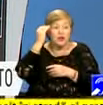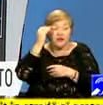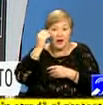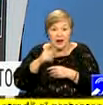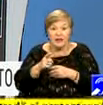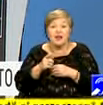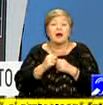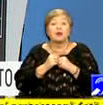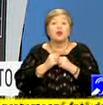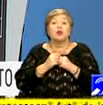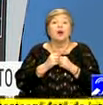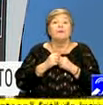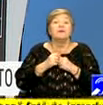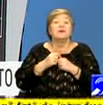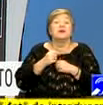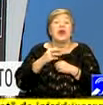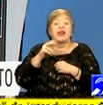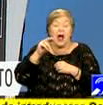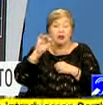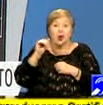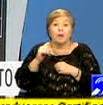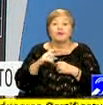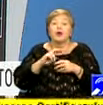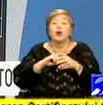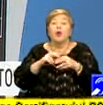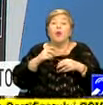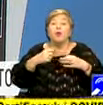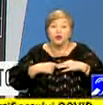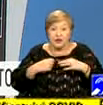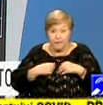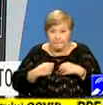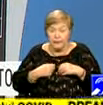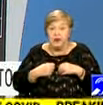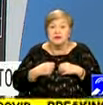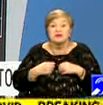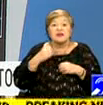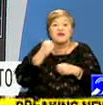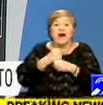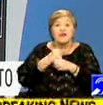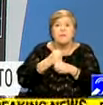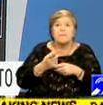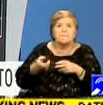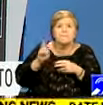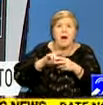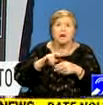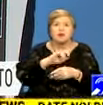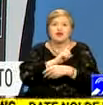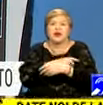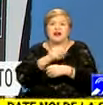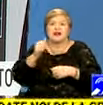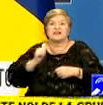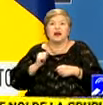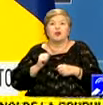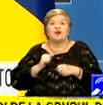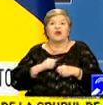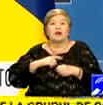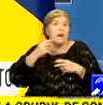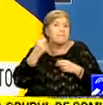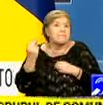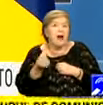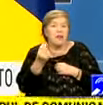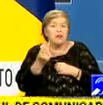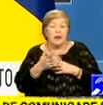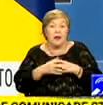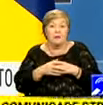general Stoltenberg cum am putea să ne consolidăm securitatea într-un mod mai eficient.